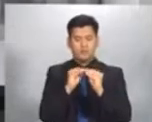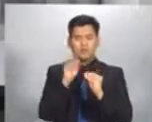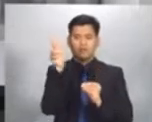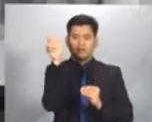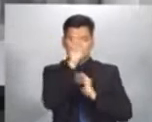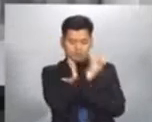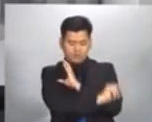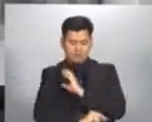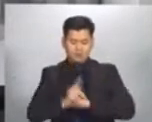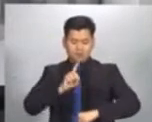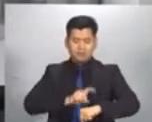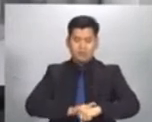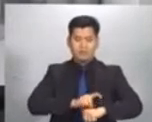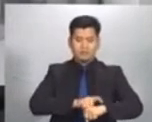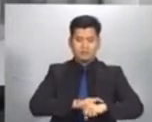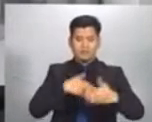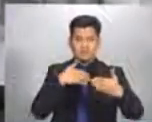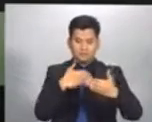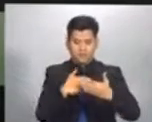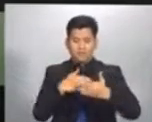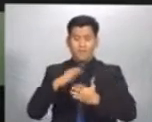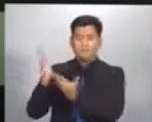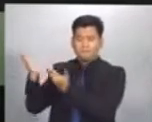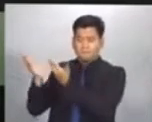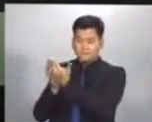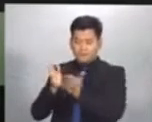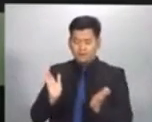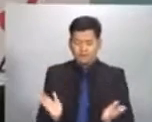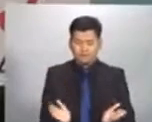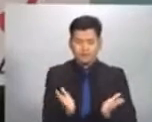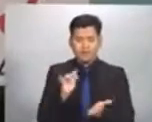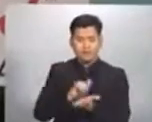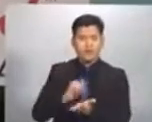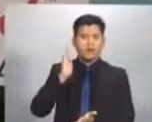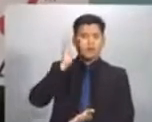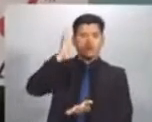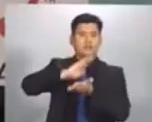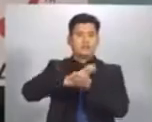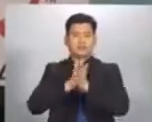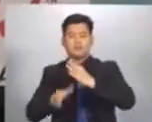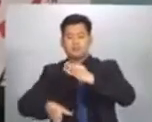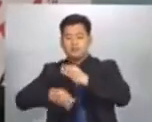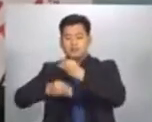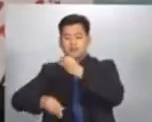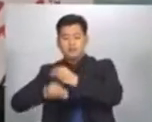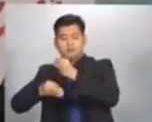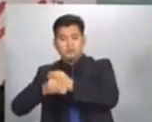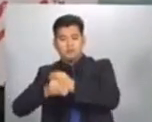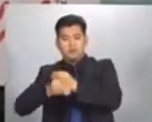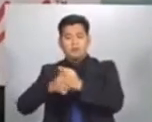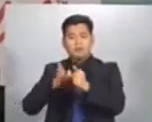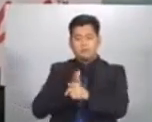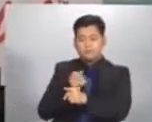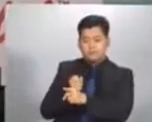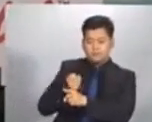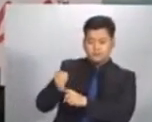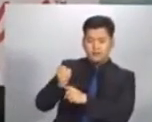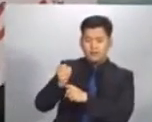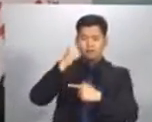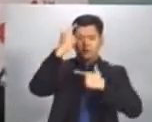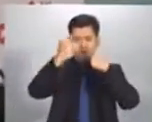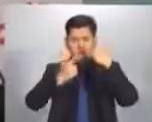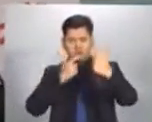dalam tempoh terdekat pakej rangsangan itu juga jelasnya bakal menjadi tambah nilai kepada sektor pelancongan dengan sasaran